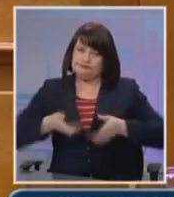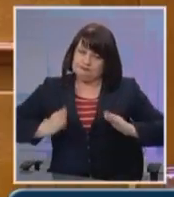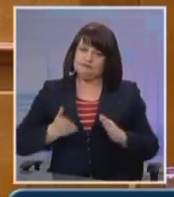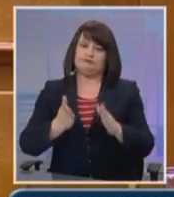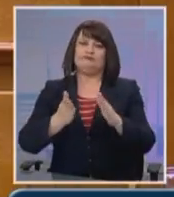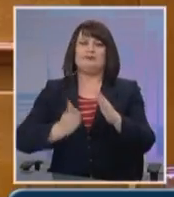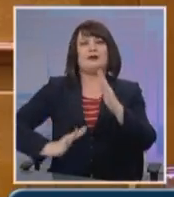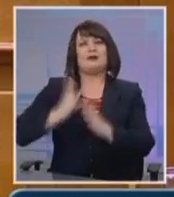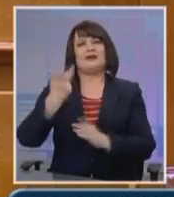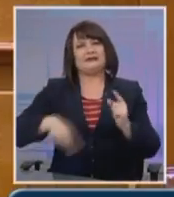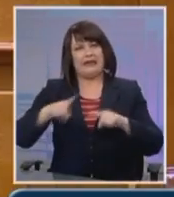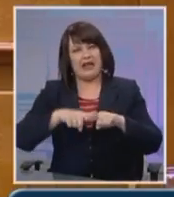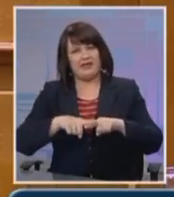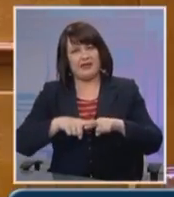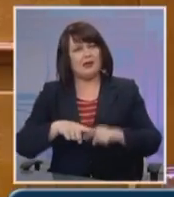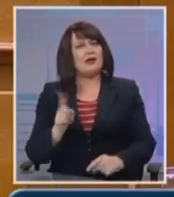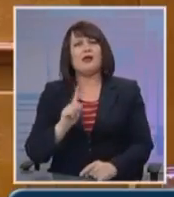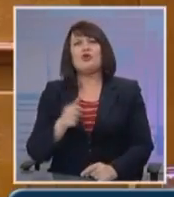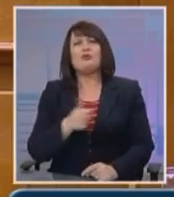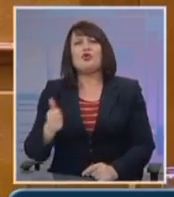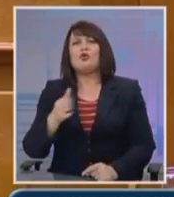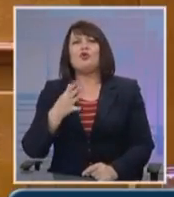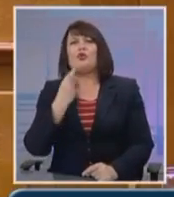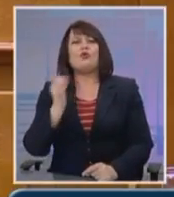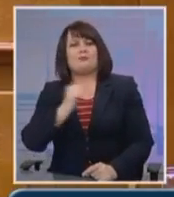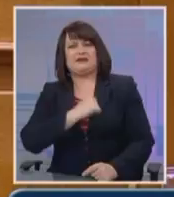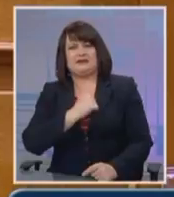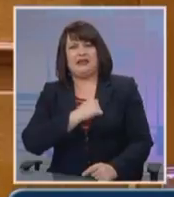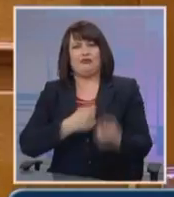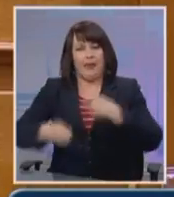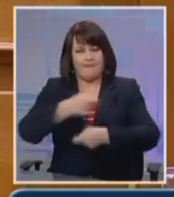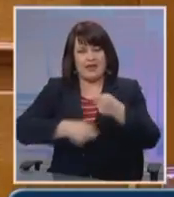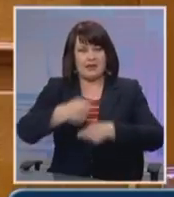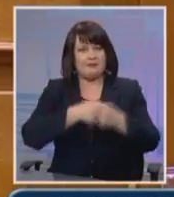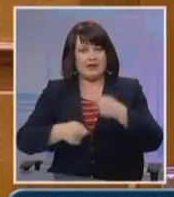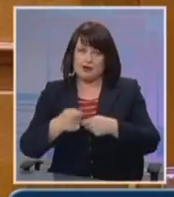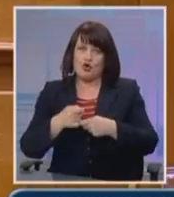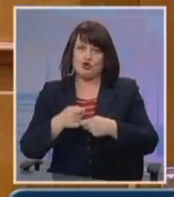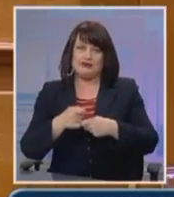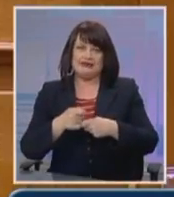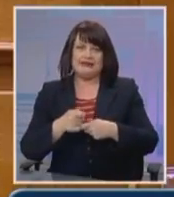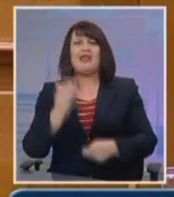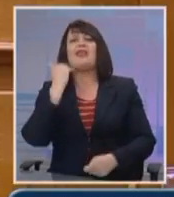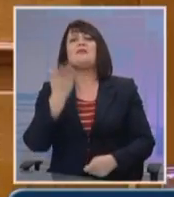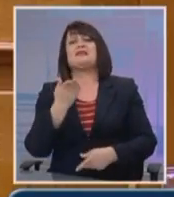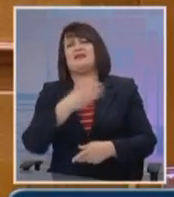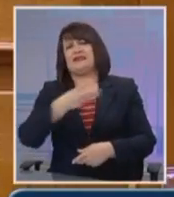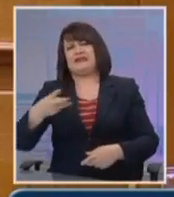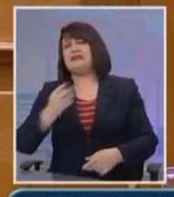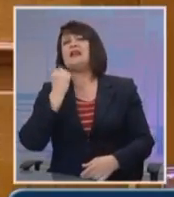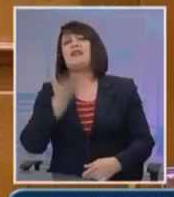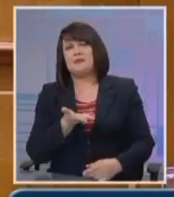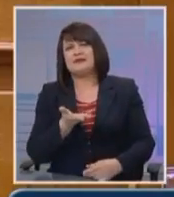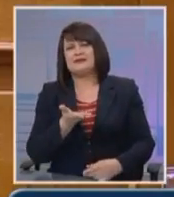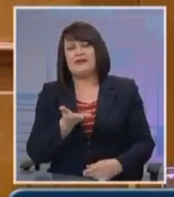σε ανάπτυξη, όχι μόνο γιατί πιστεύει στην επιχειρηματικότητα, στην οποία δεν πιστεύει ο ΣΥΡΙΖΑ, ούτε γιατί